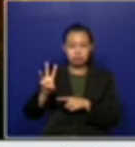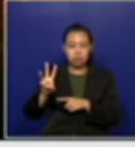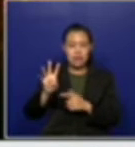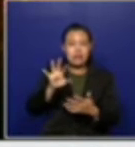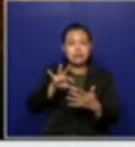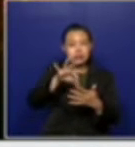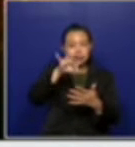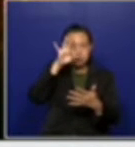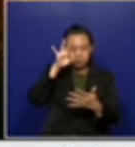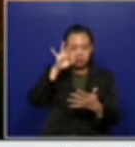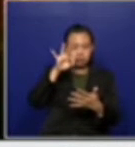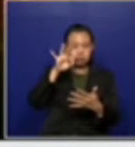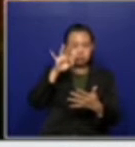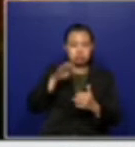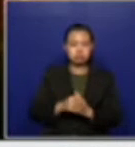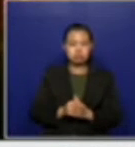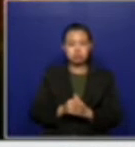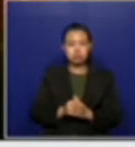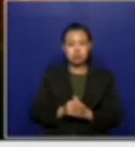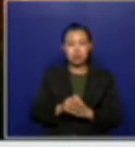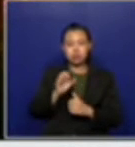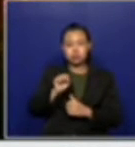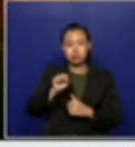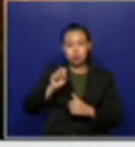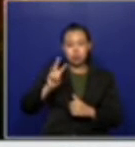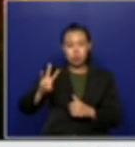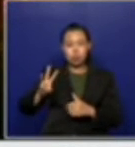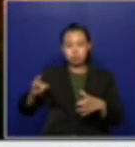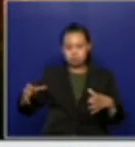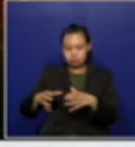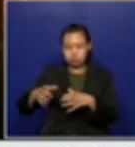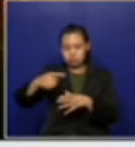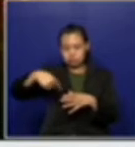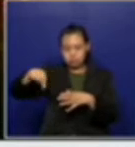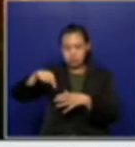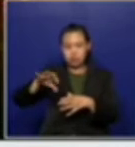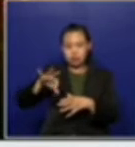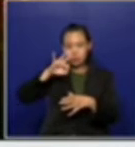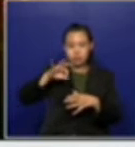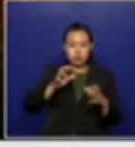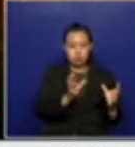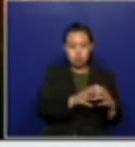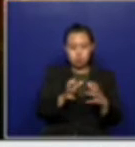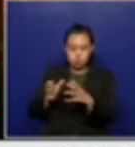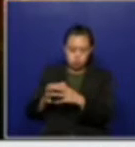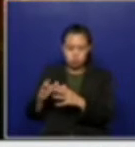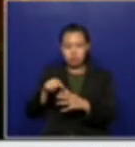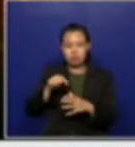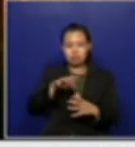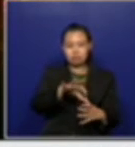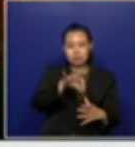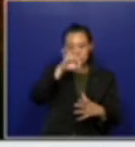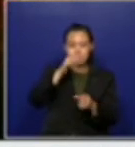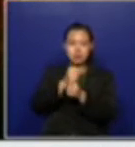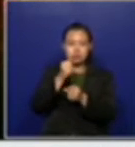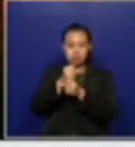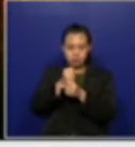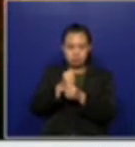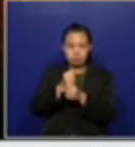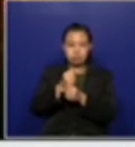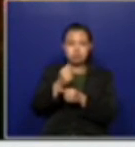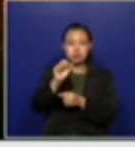ล้วก็สมาชิกวุฒิสภาจำนวนหนึ่งนั้นก็ถูกคัดเลือกมาจาก5องค์กรนี้นะครับจากนั้นในปี